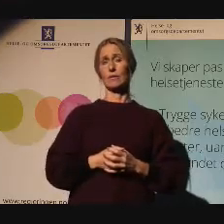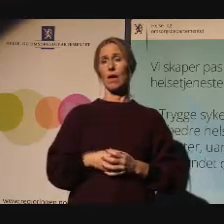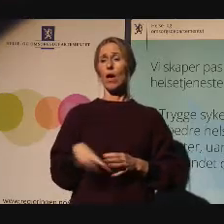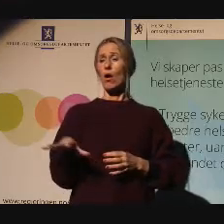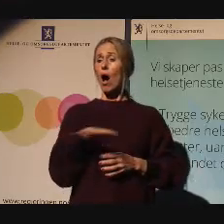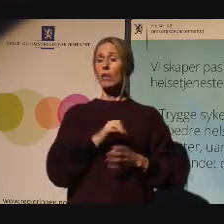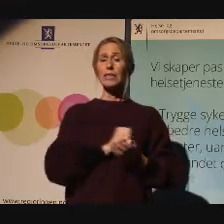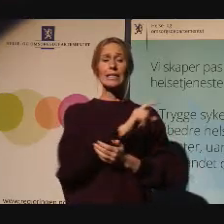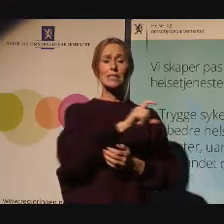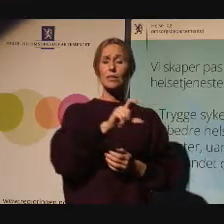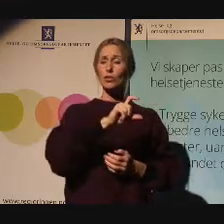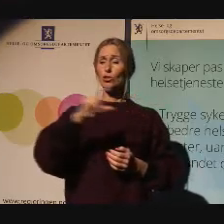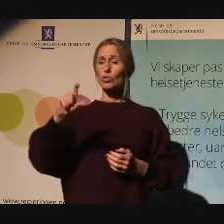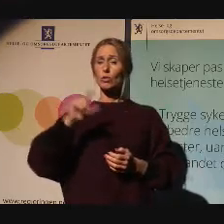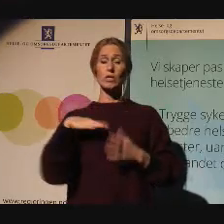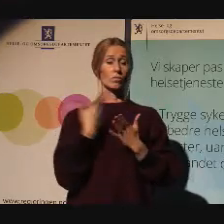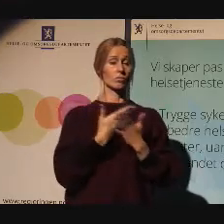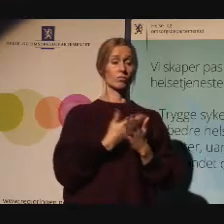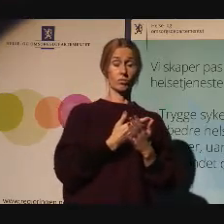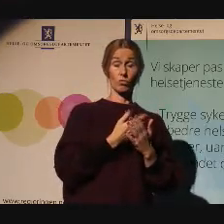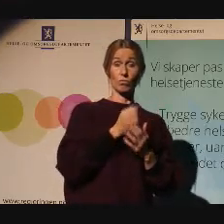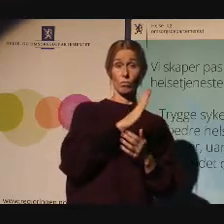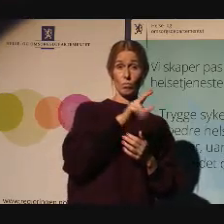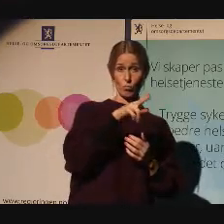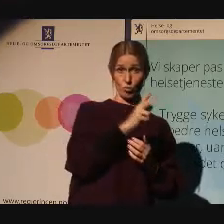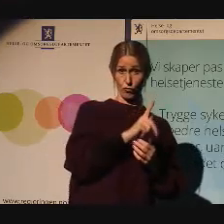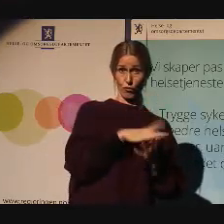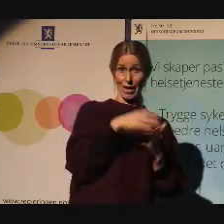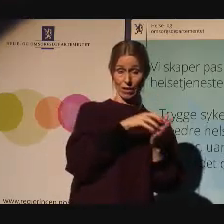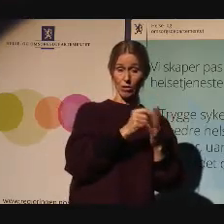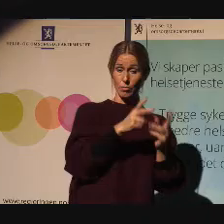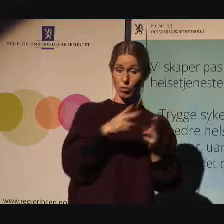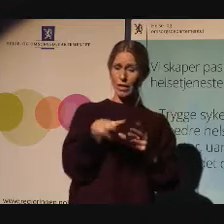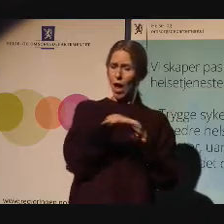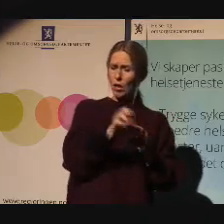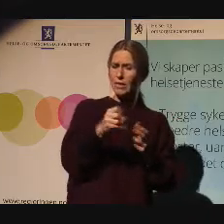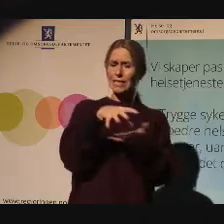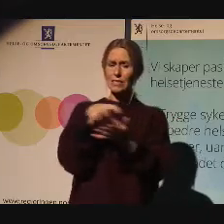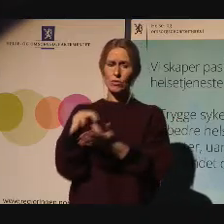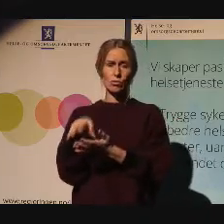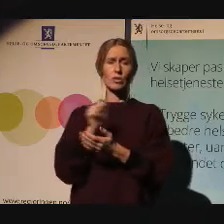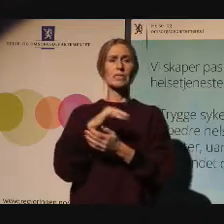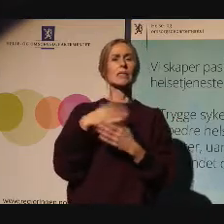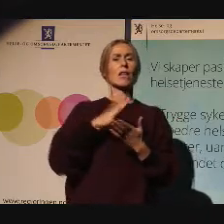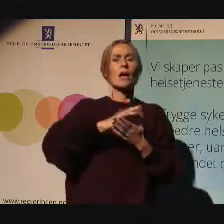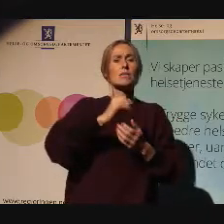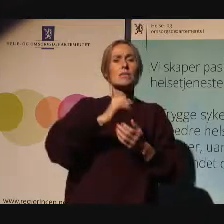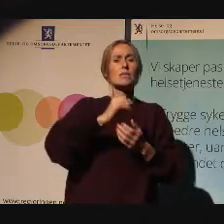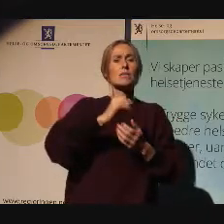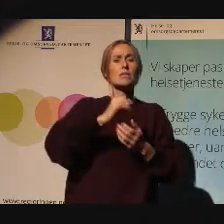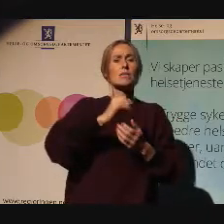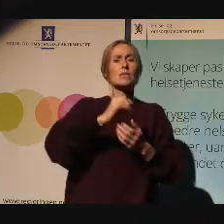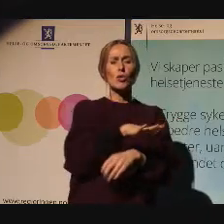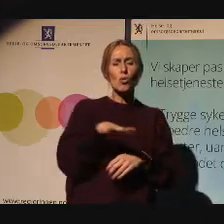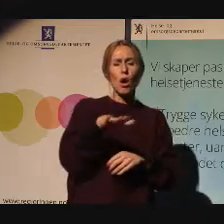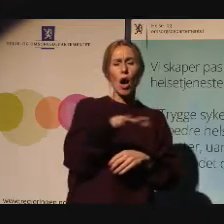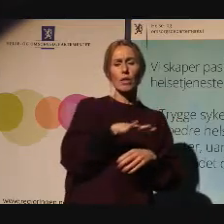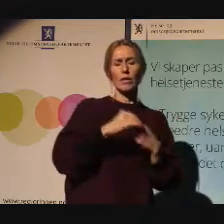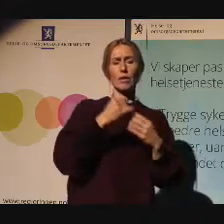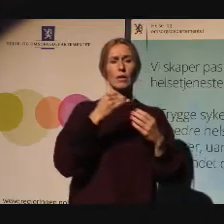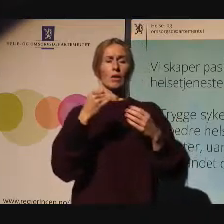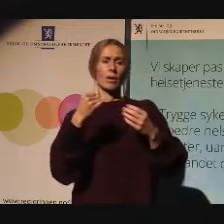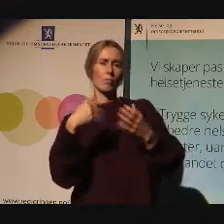alle institusjoner som Bufetat benytter seg av, ja, de skal ha samarbeid med lokale behandlingsapparat innenfor psykisk helse